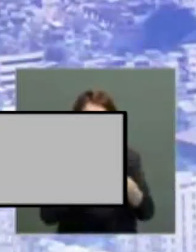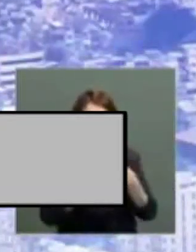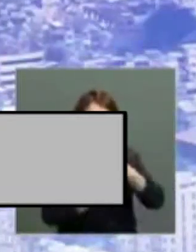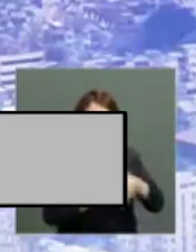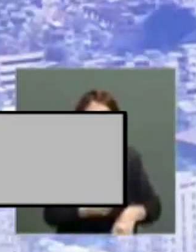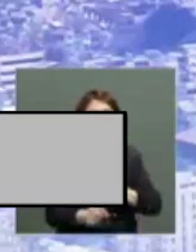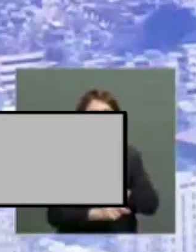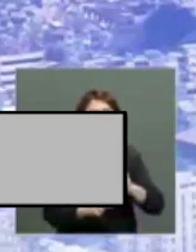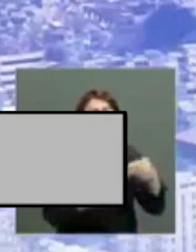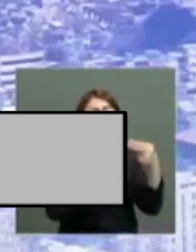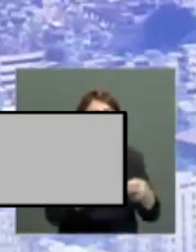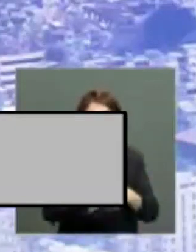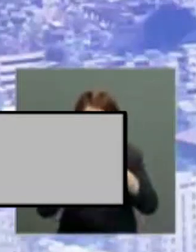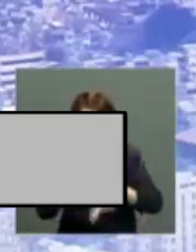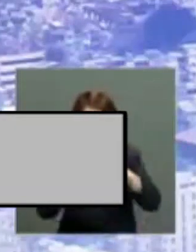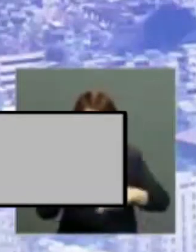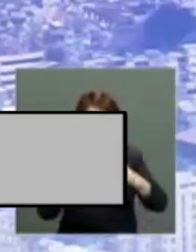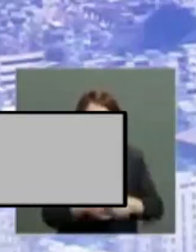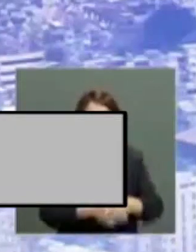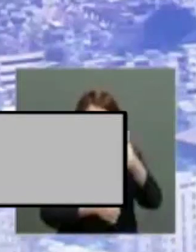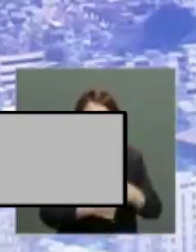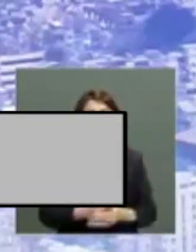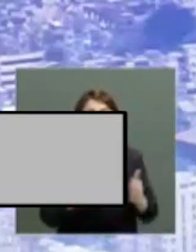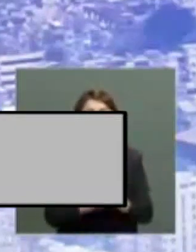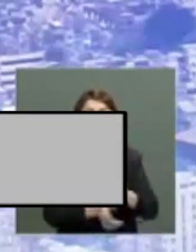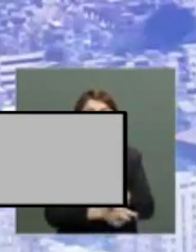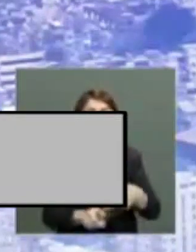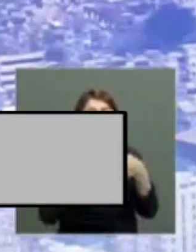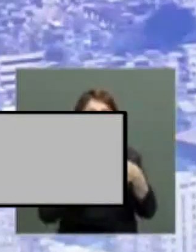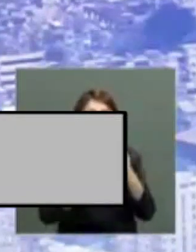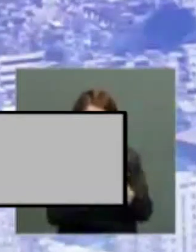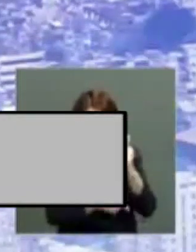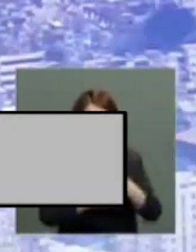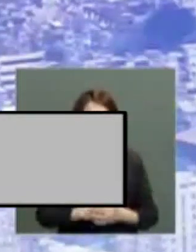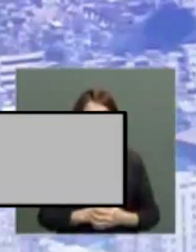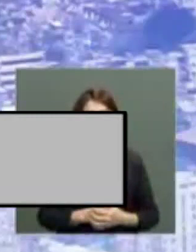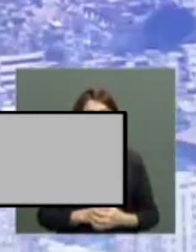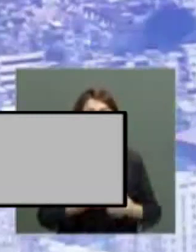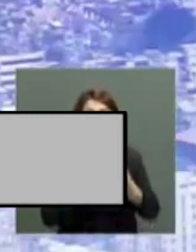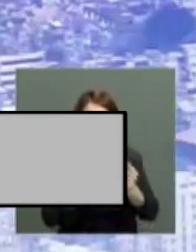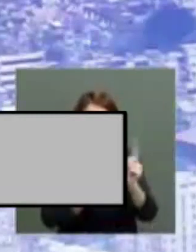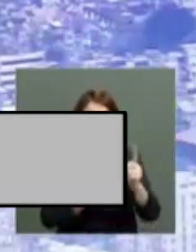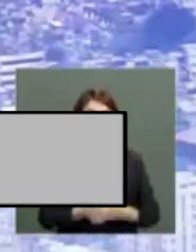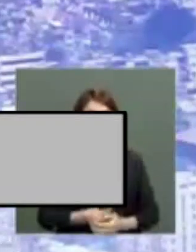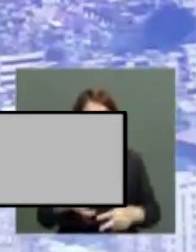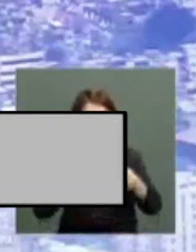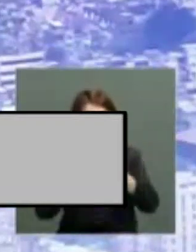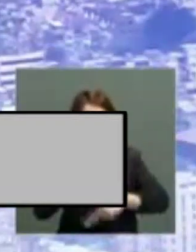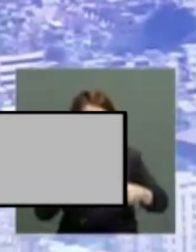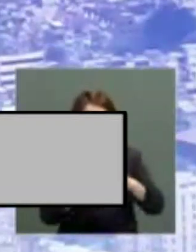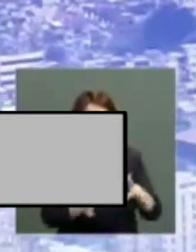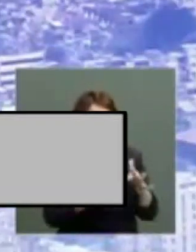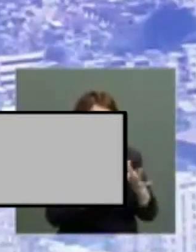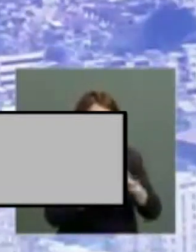เพราะฉะนั้นวันละ 20,000 รายเนี่ยทำได้เต็มที่นะครับแต่อย่างไรก็ตามแต่ครับการตรวจไม่ใช่แค่ใช้น้ำยาอย่